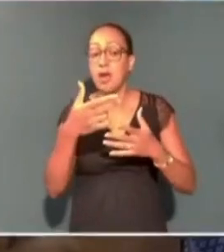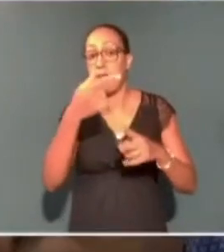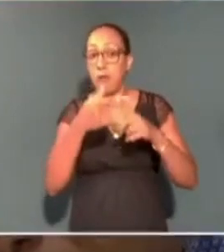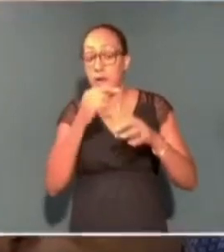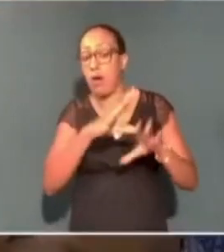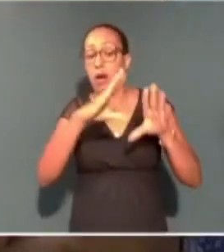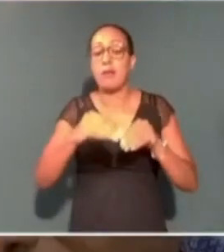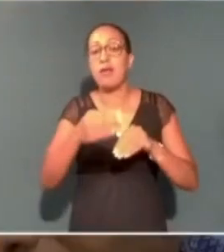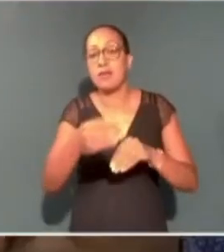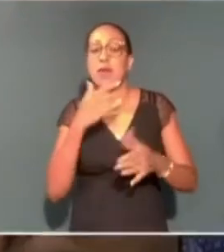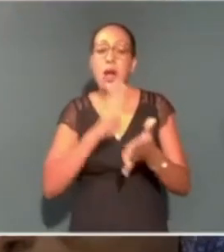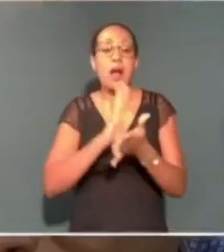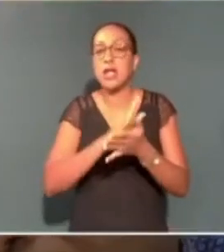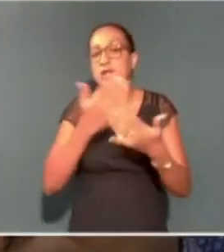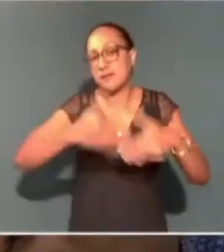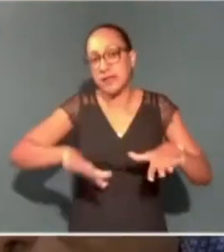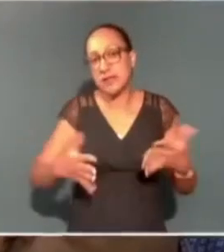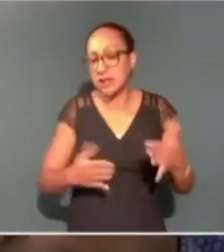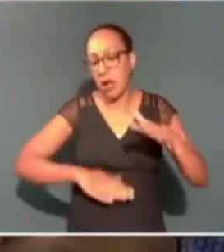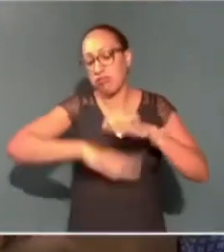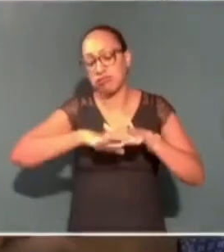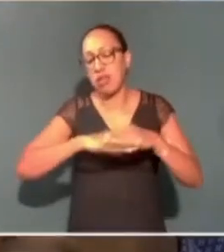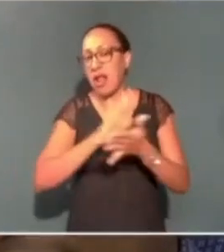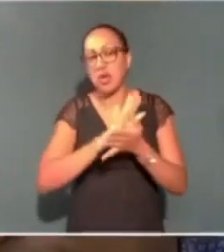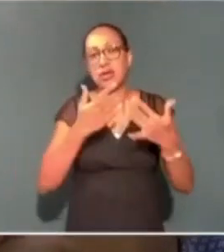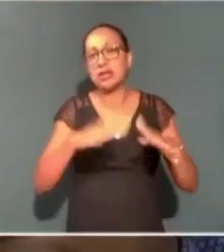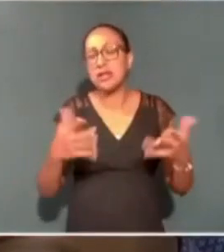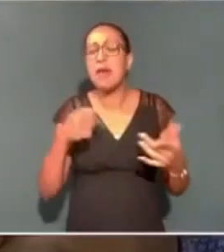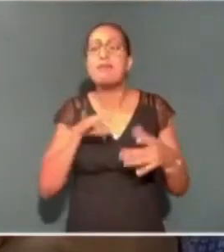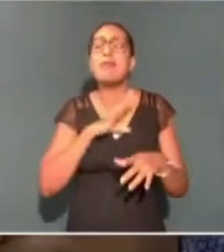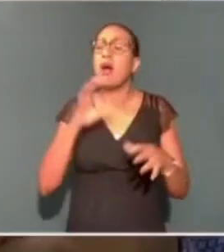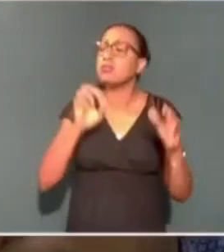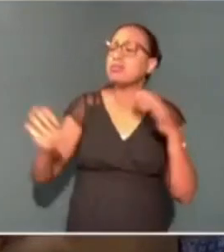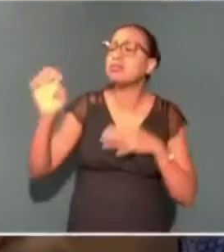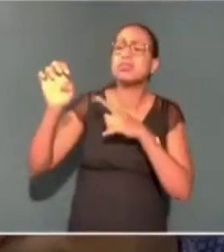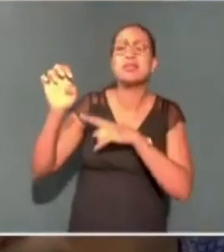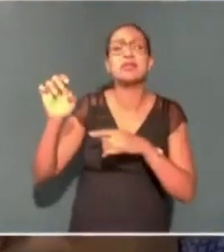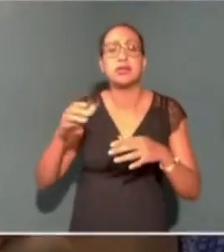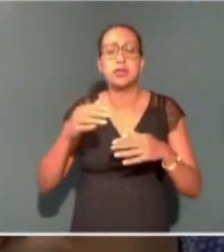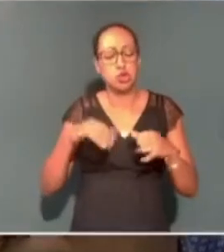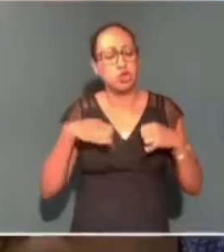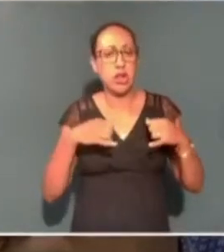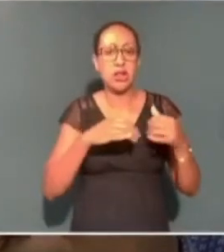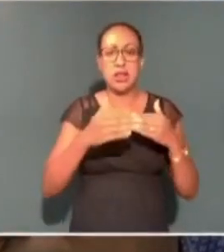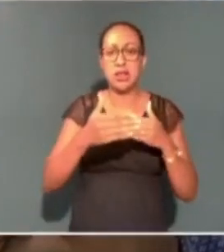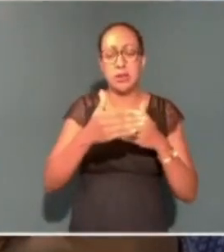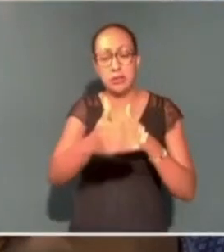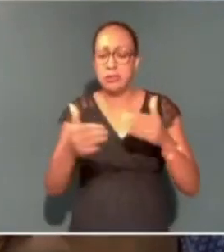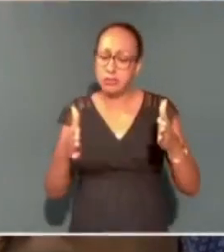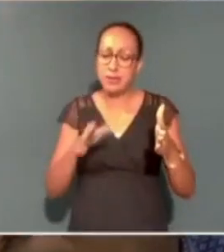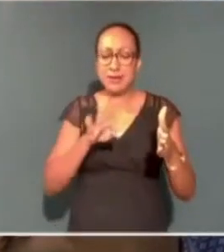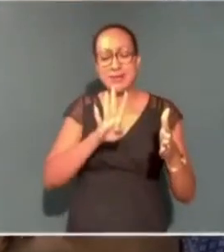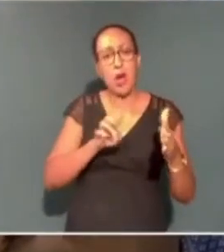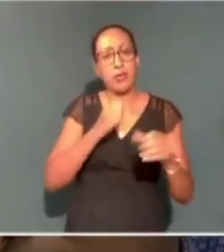la barrière d'âge, parce que c'est l'Europe qui a créé une catégorie de jeunes jusqu'à 40 ans. Et si à 41 ans vous